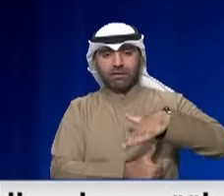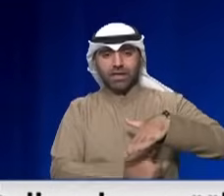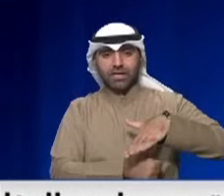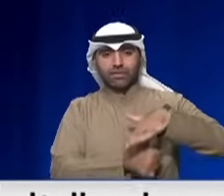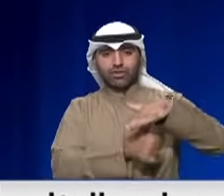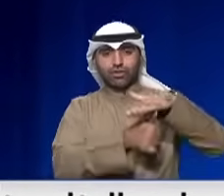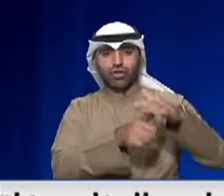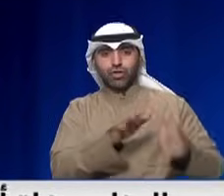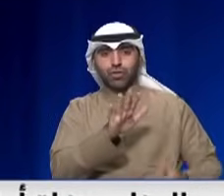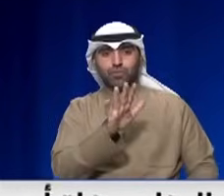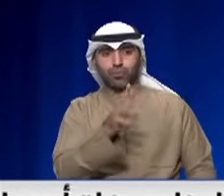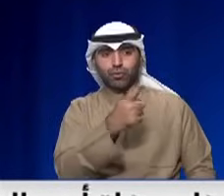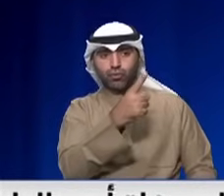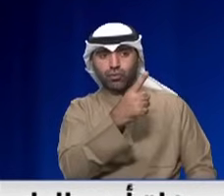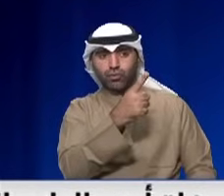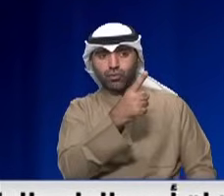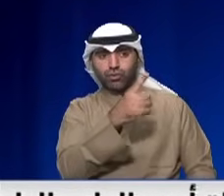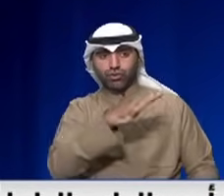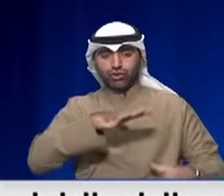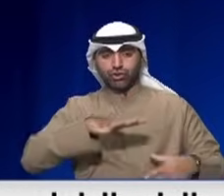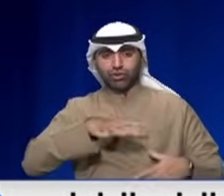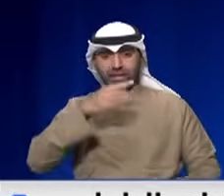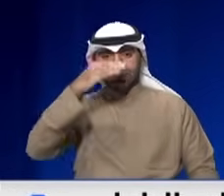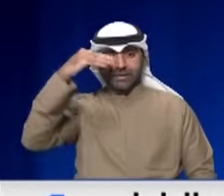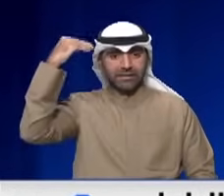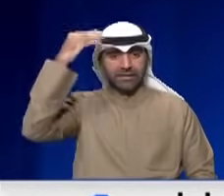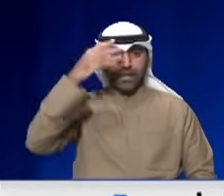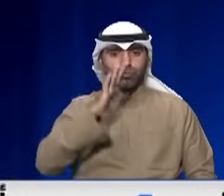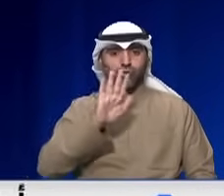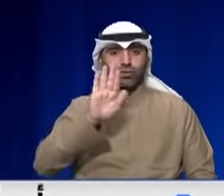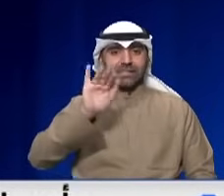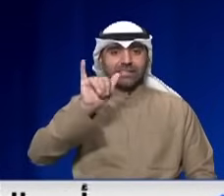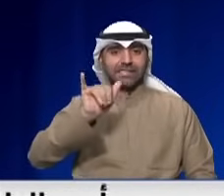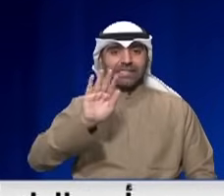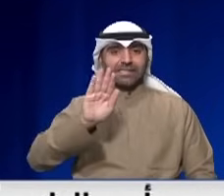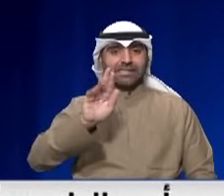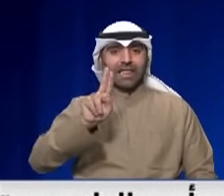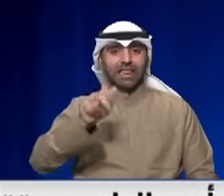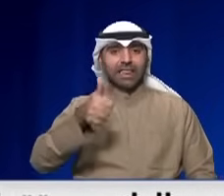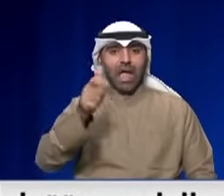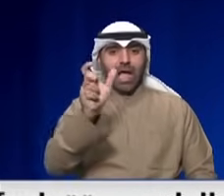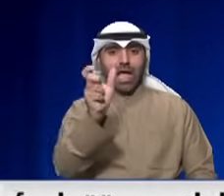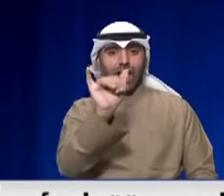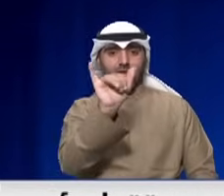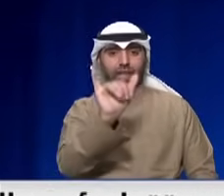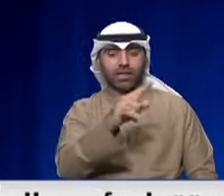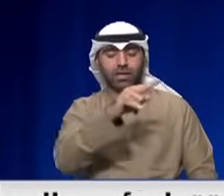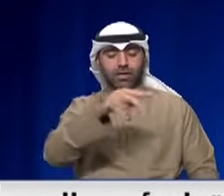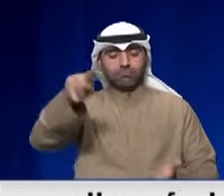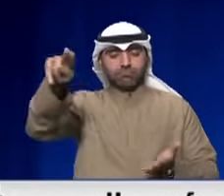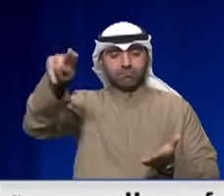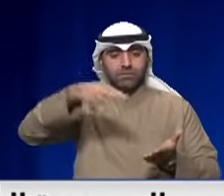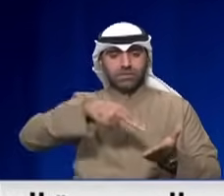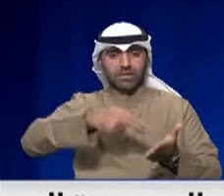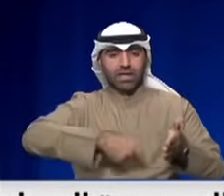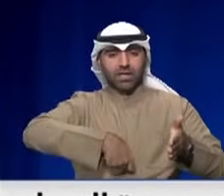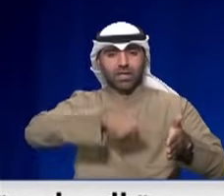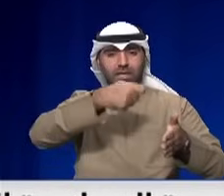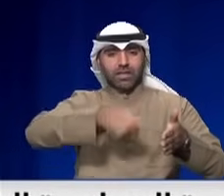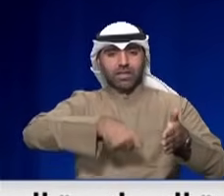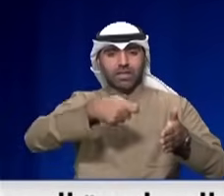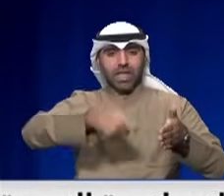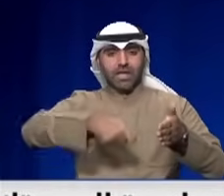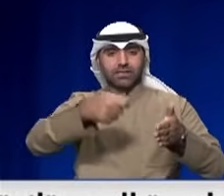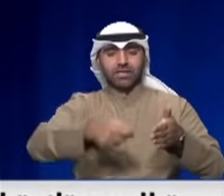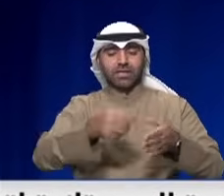جمهوريه العراق الشقيق اعرب فيها عن خالص تعازيه وصادق مواساته لسموه رعاه الله بوفاه